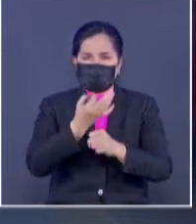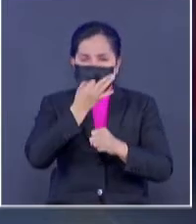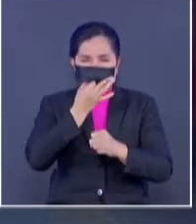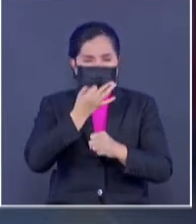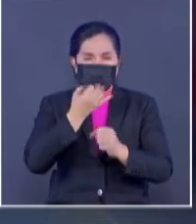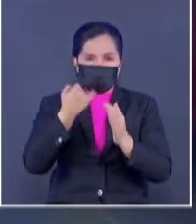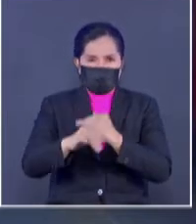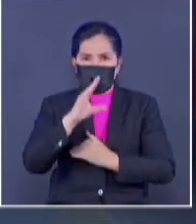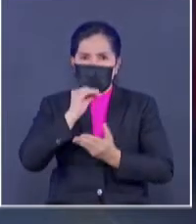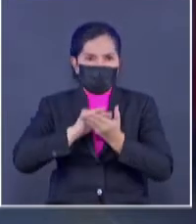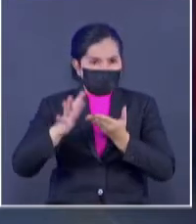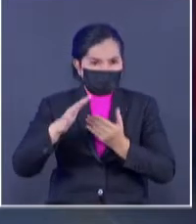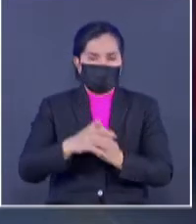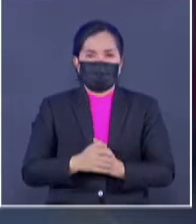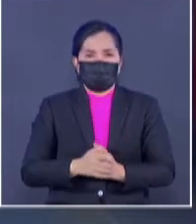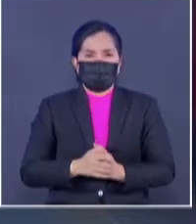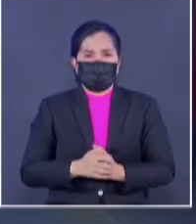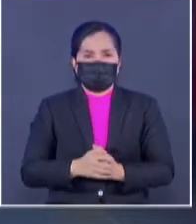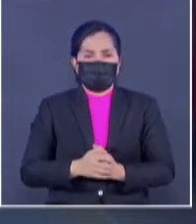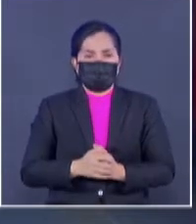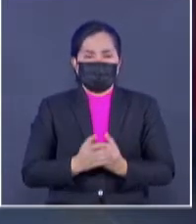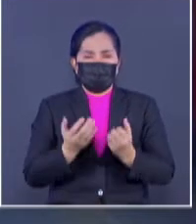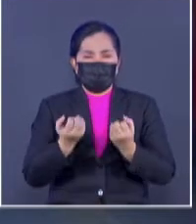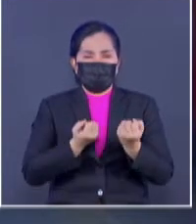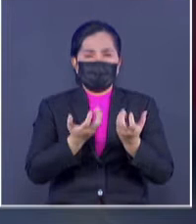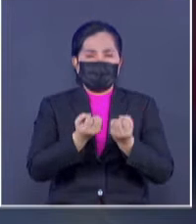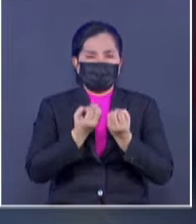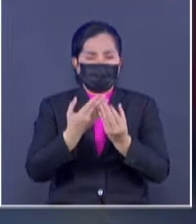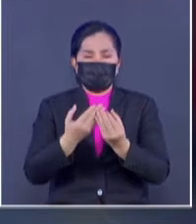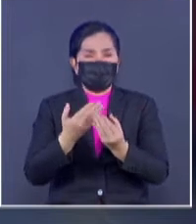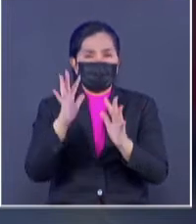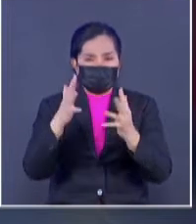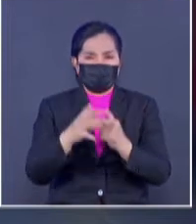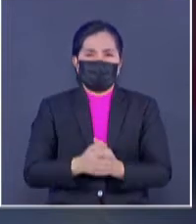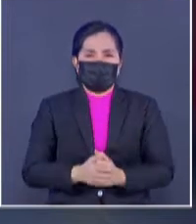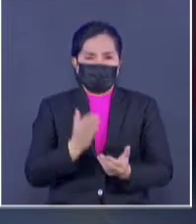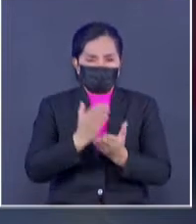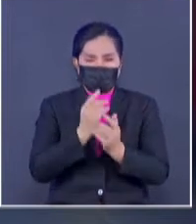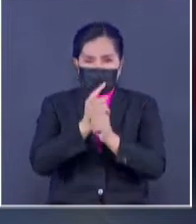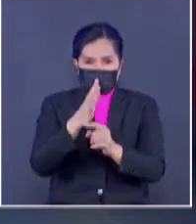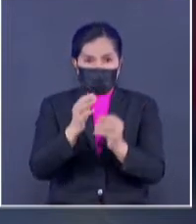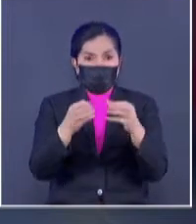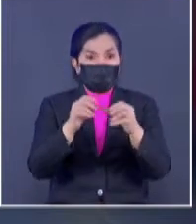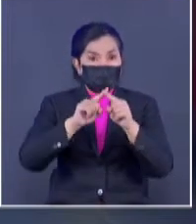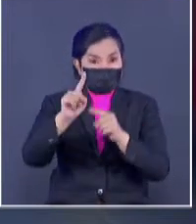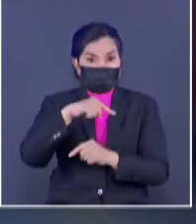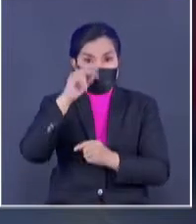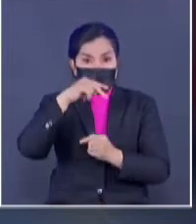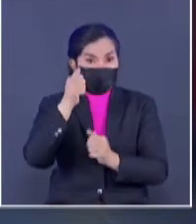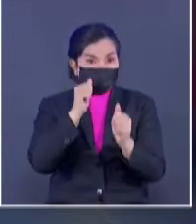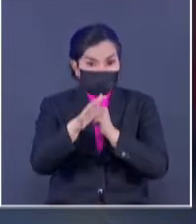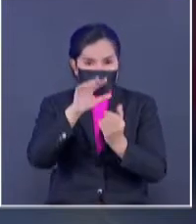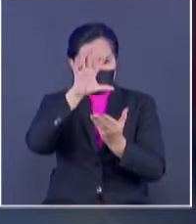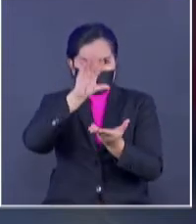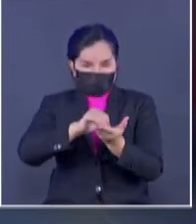าจาไม่สุภาพหรือไม่จอดรับส่งผู้โดยสารนะคะอันนี้คือกลุ่มที่1ใครที่อ่านไม่ทันฟังไม่ทันแคปหน้าจ